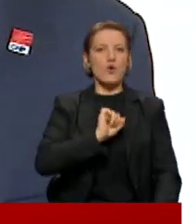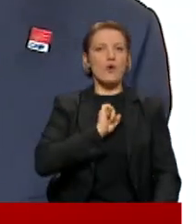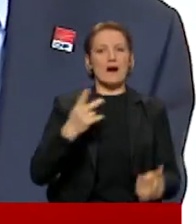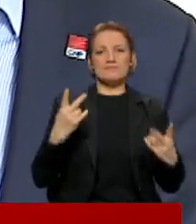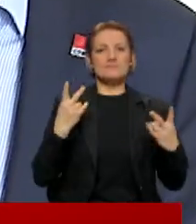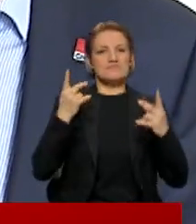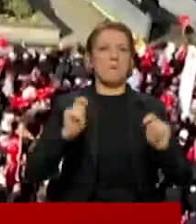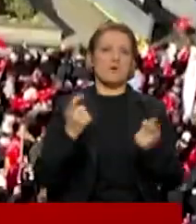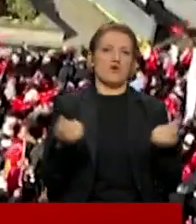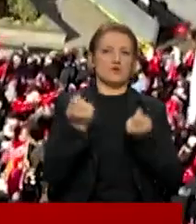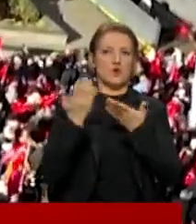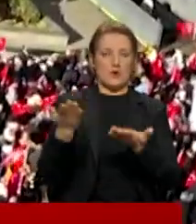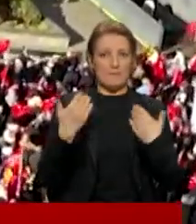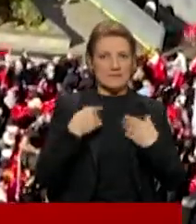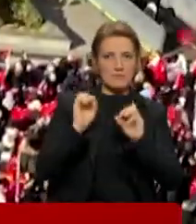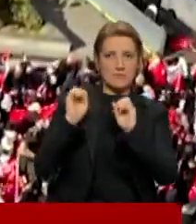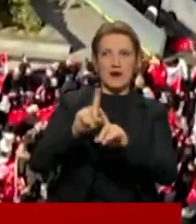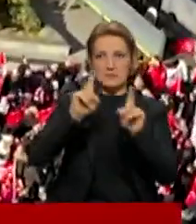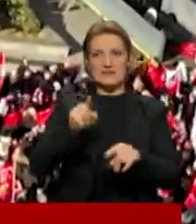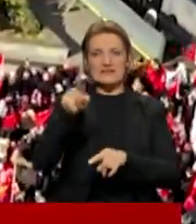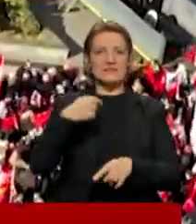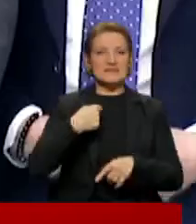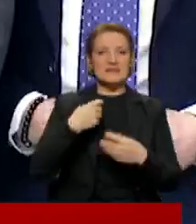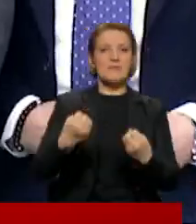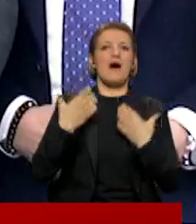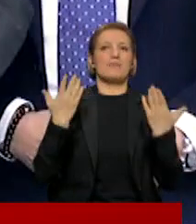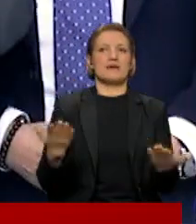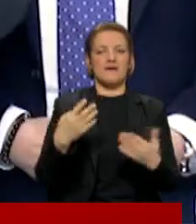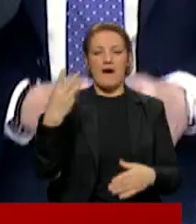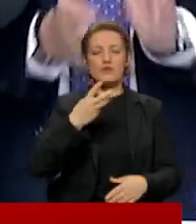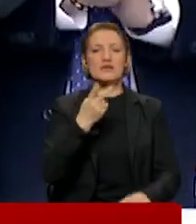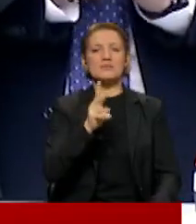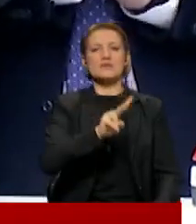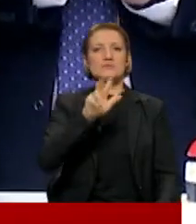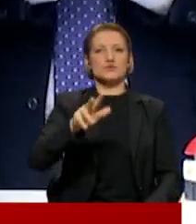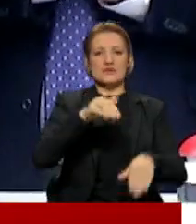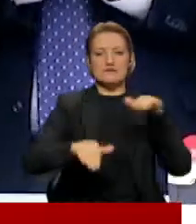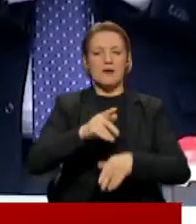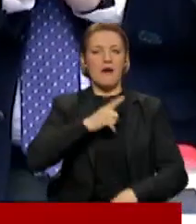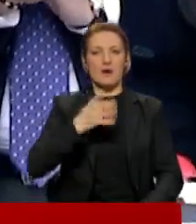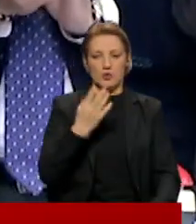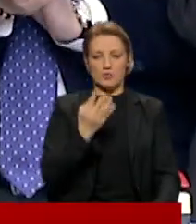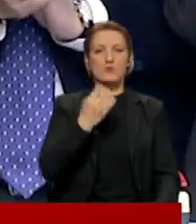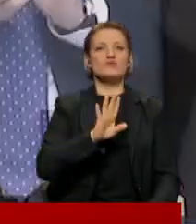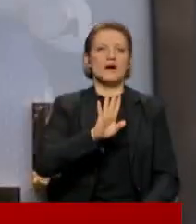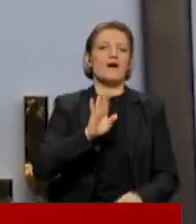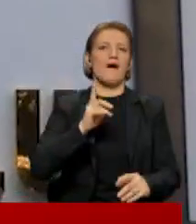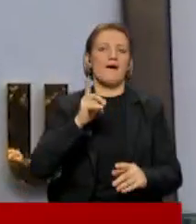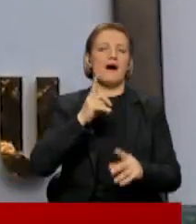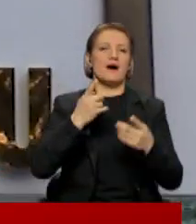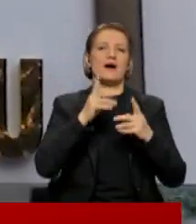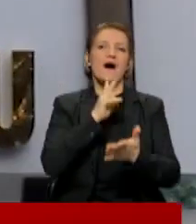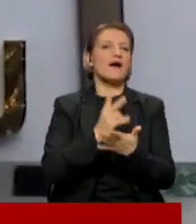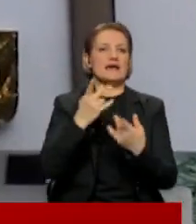havası yaratmaya çalışıyor Biz bırakır mıyız siz Erdoğan'ın 2023 seçimlerinde aday olup olamayacağına ilişkin kararı